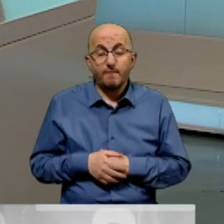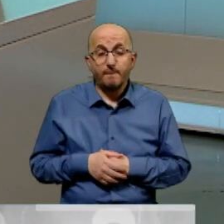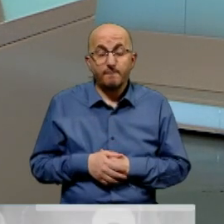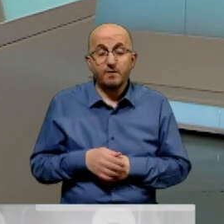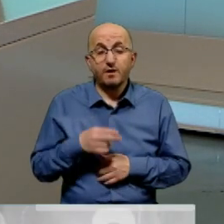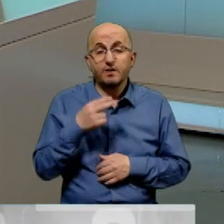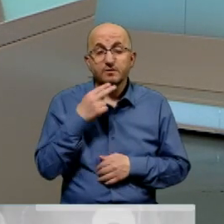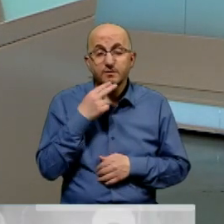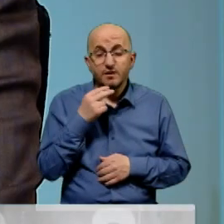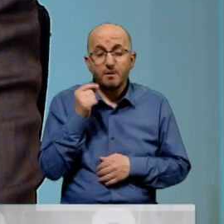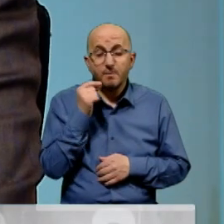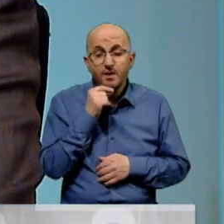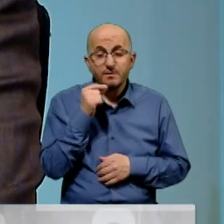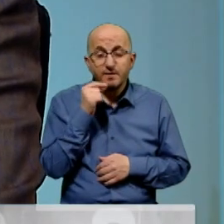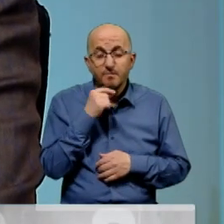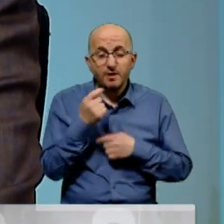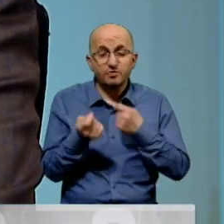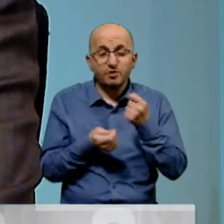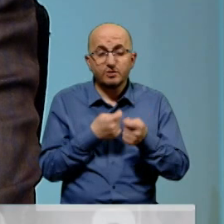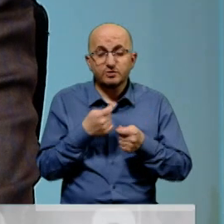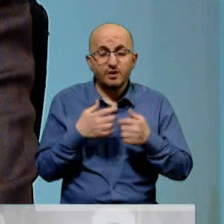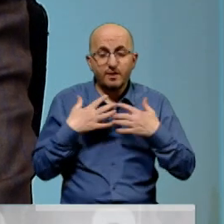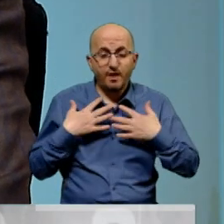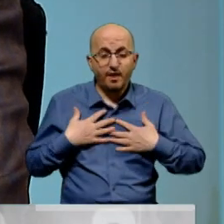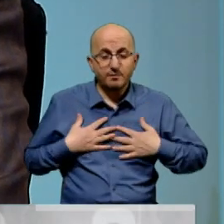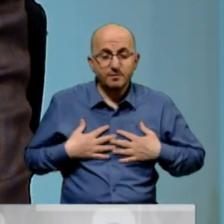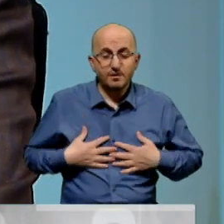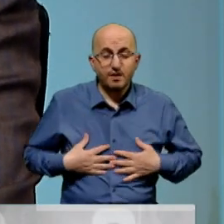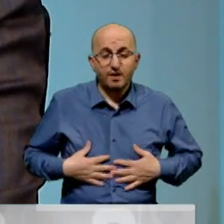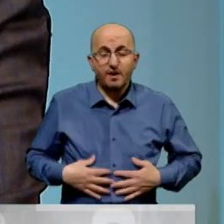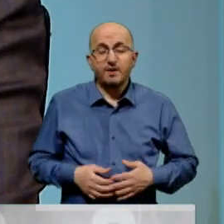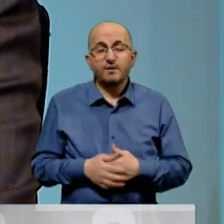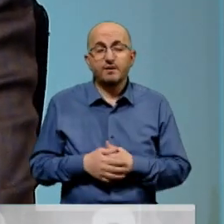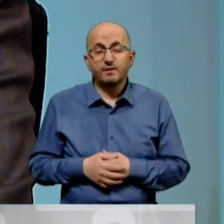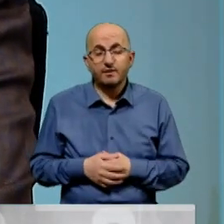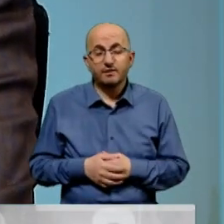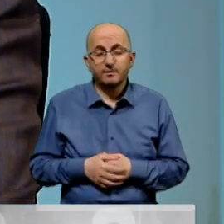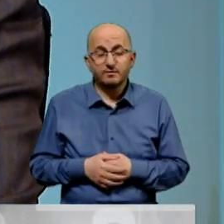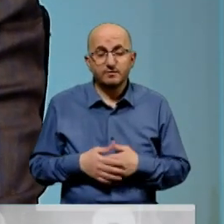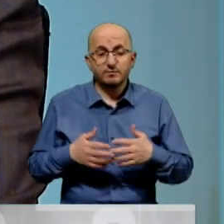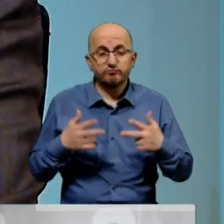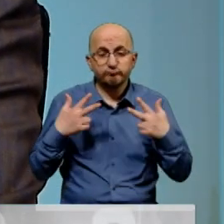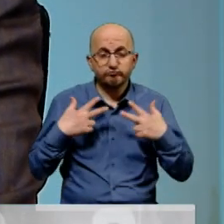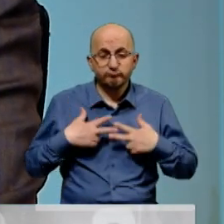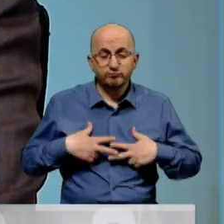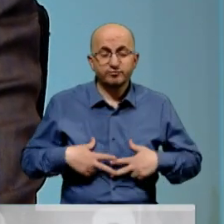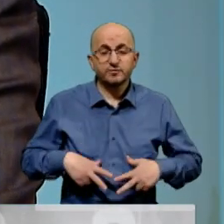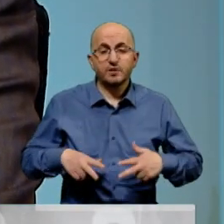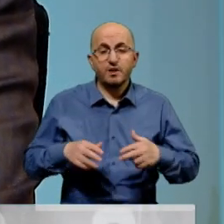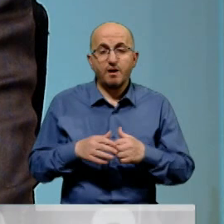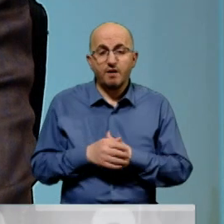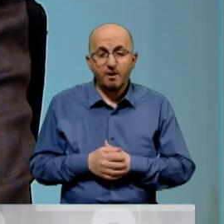kadına benzeme çalışan giydiği elbiselerle kıyafetlerle Efendim